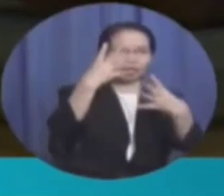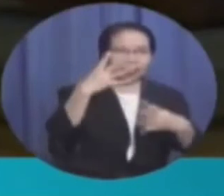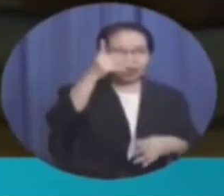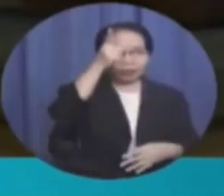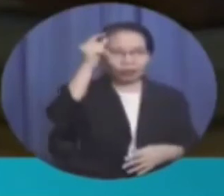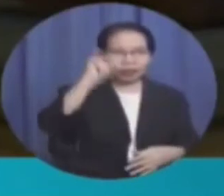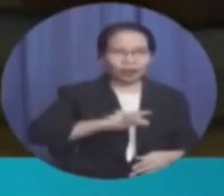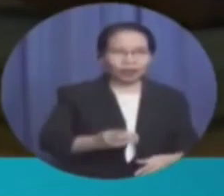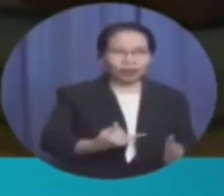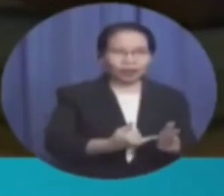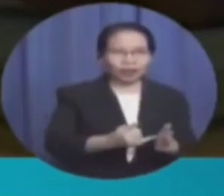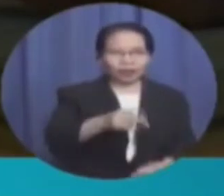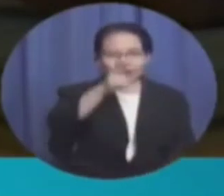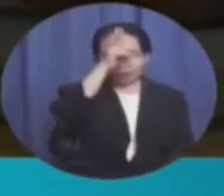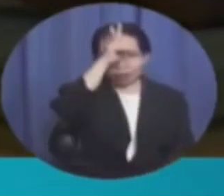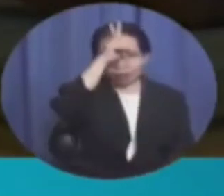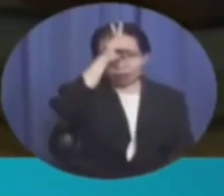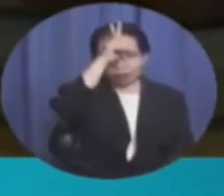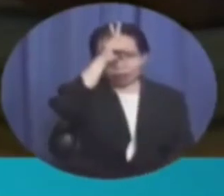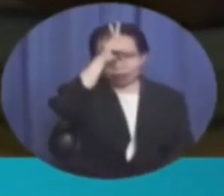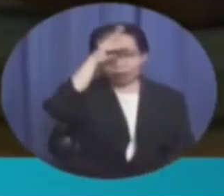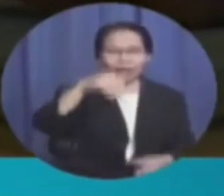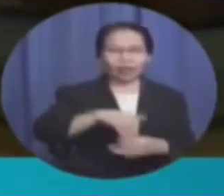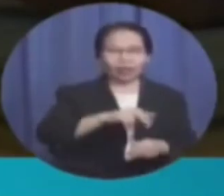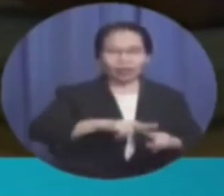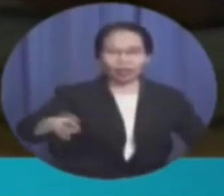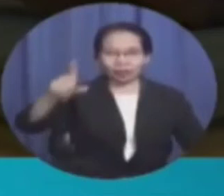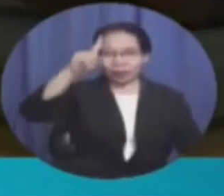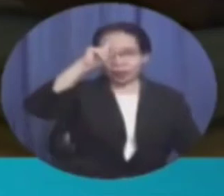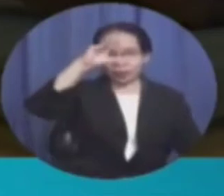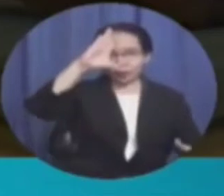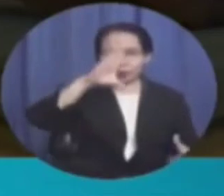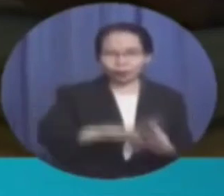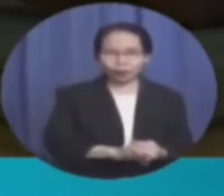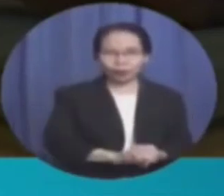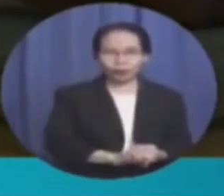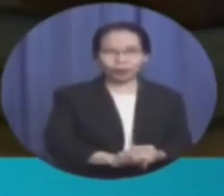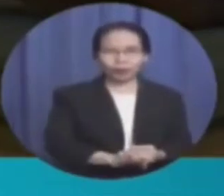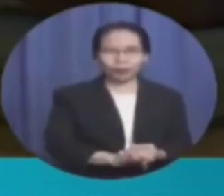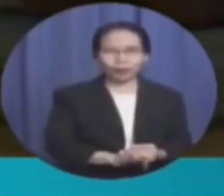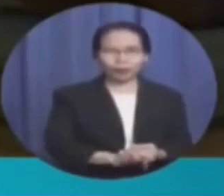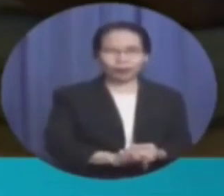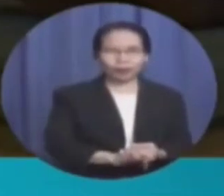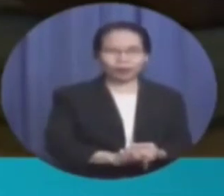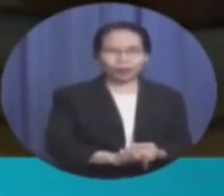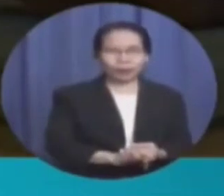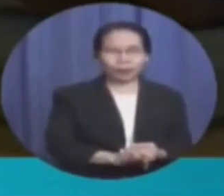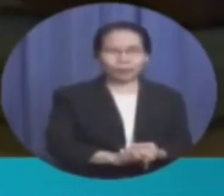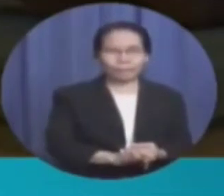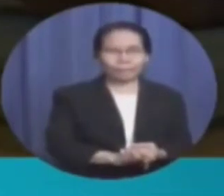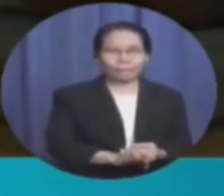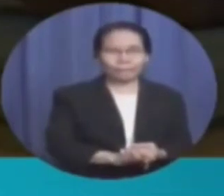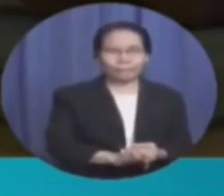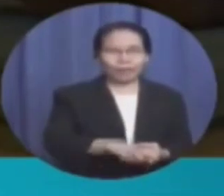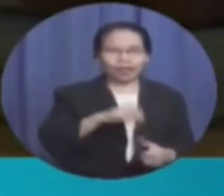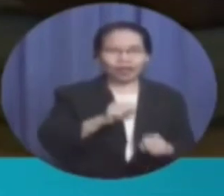ako sapagkat yaoy ginawa ko sa di pagkaalam sa kawalan ng pananampalataya.